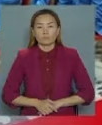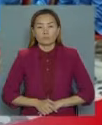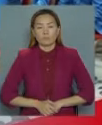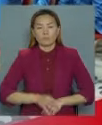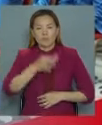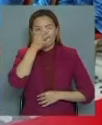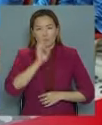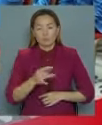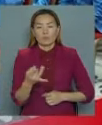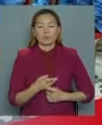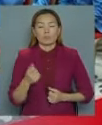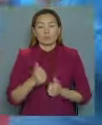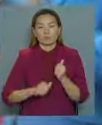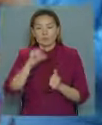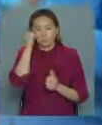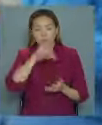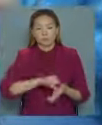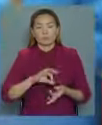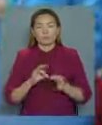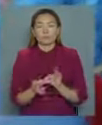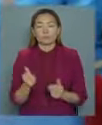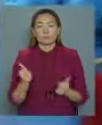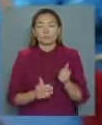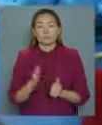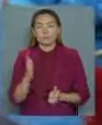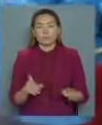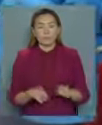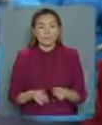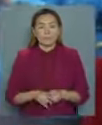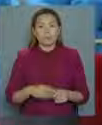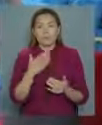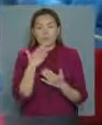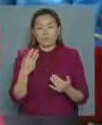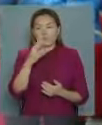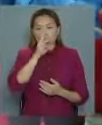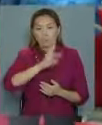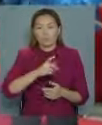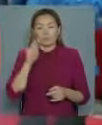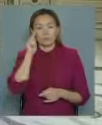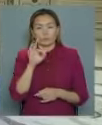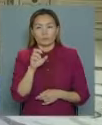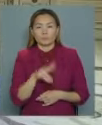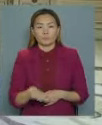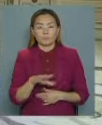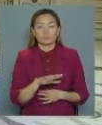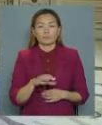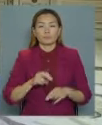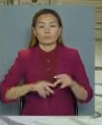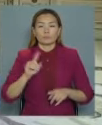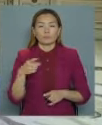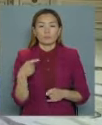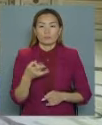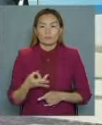Образованные учащиеся региона ежегодно выступают на олимпиадах и конкурсах. Так, за последние 3 года ученики области входят в 3 лучших